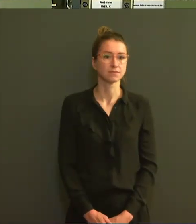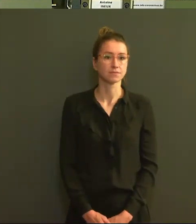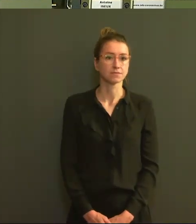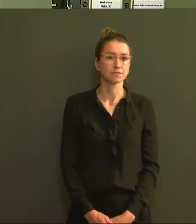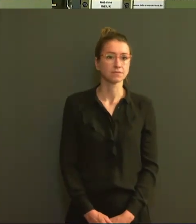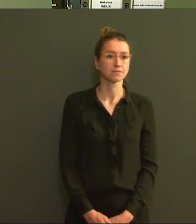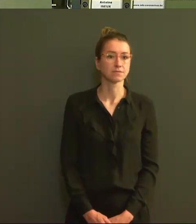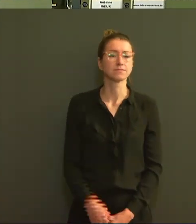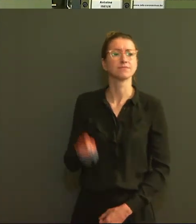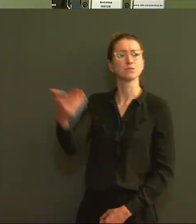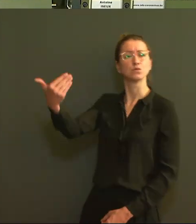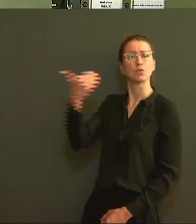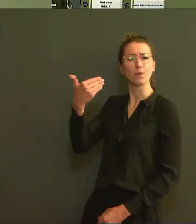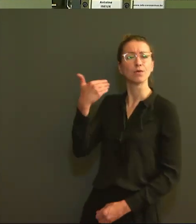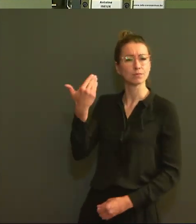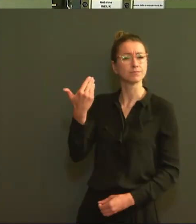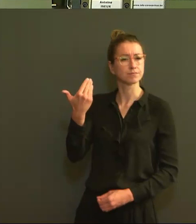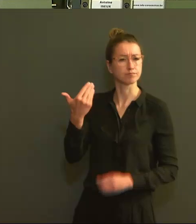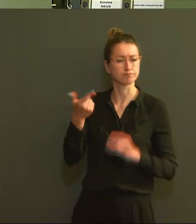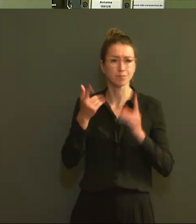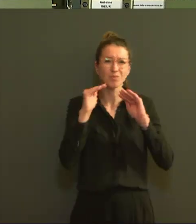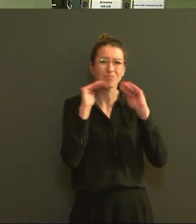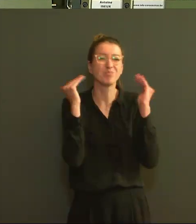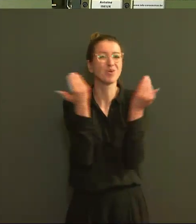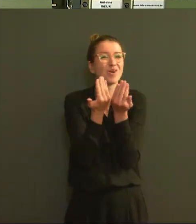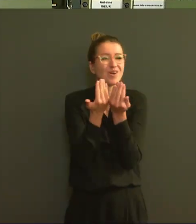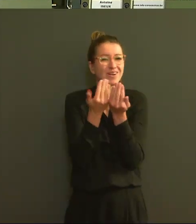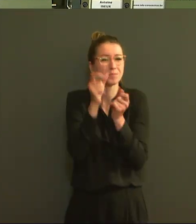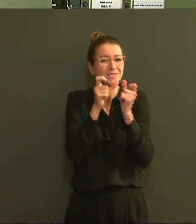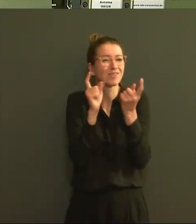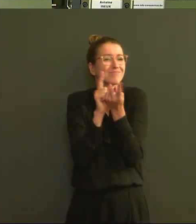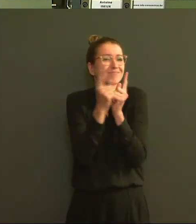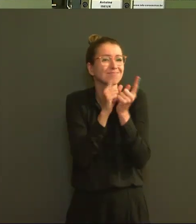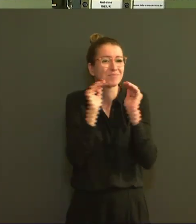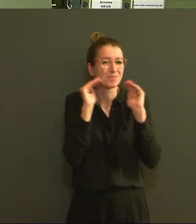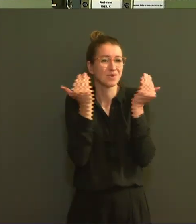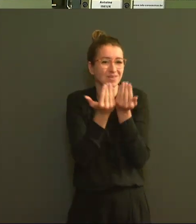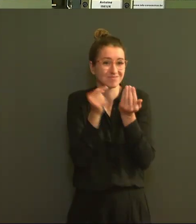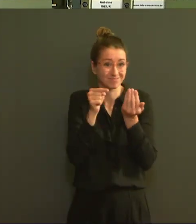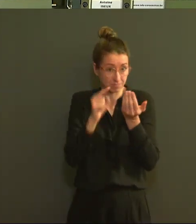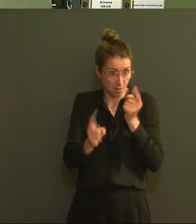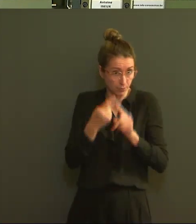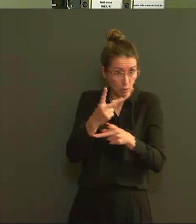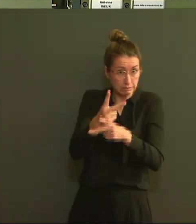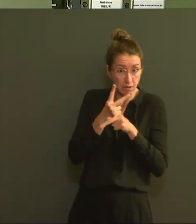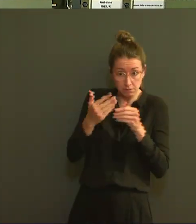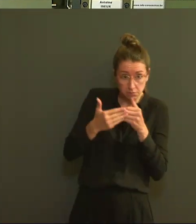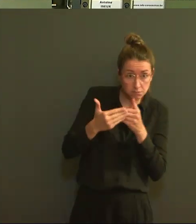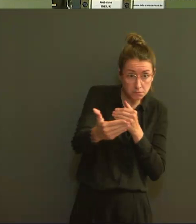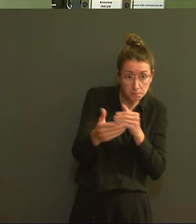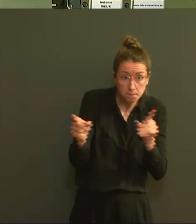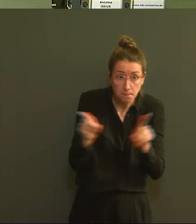Peut-on considérer que la bulle est le juste curseur à conserver à moyen ou long terme pour maintenir l'épidémie sous